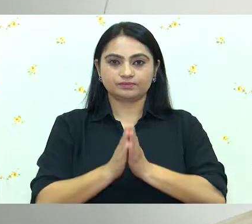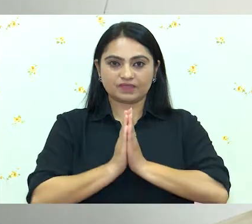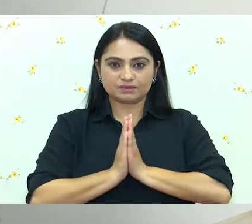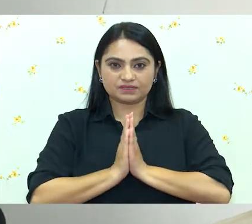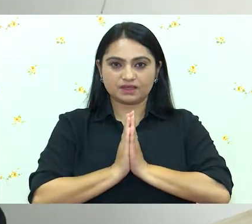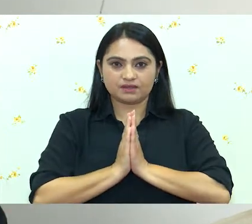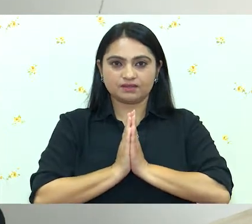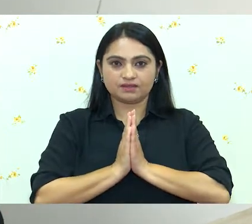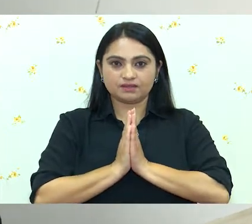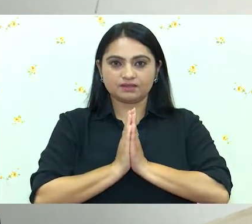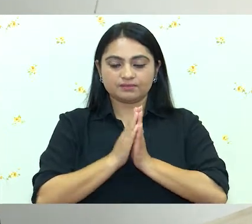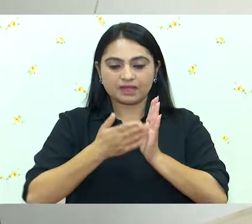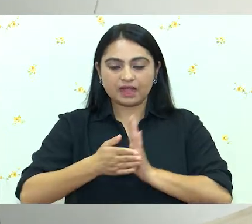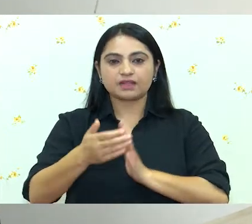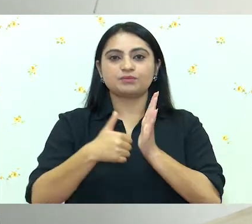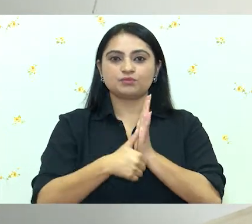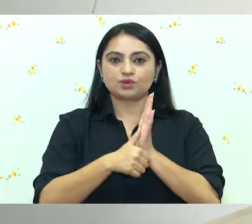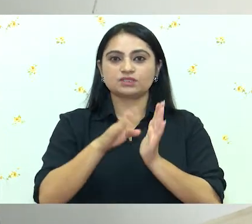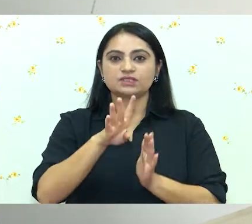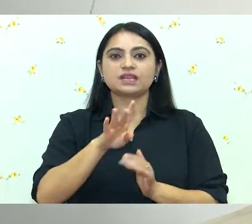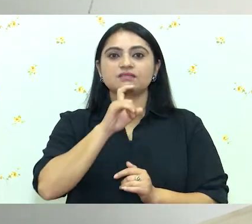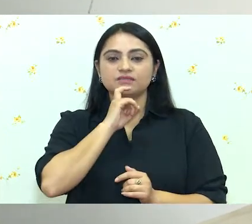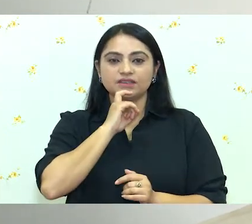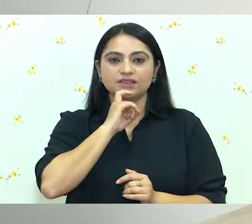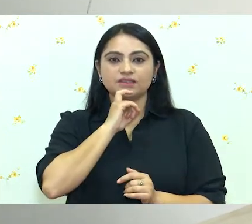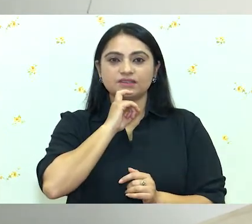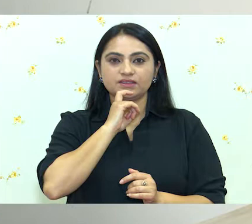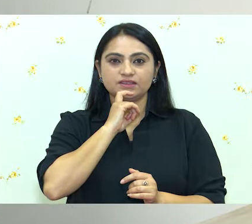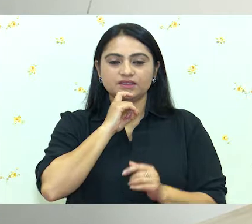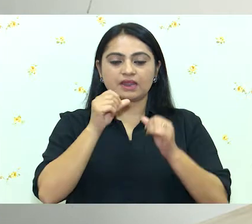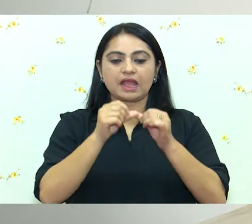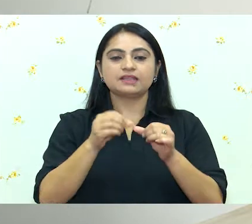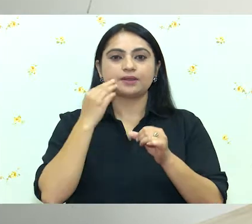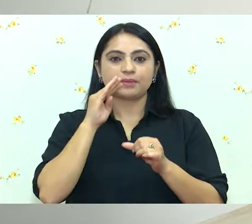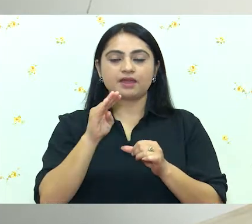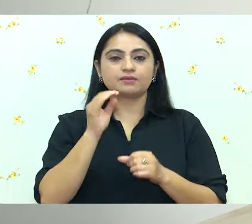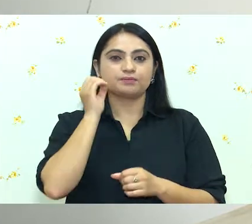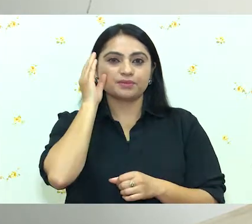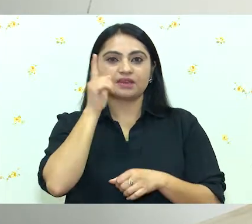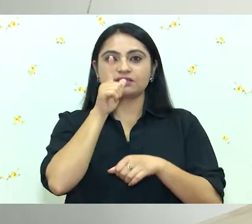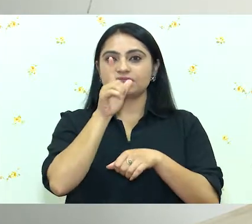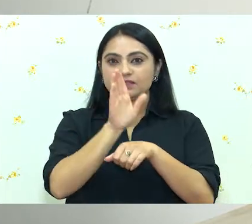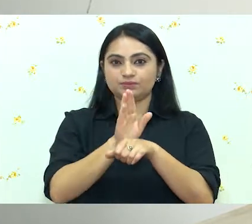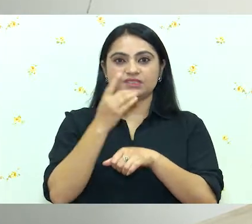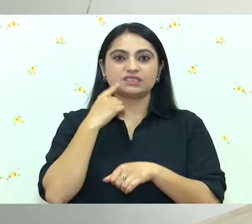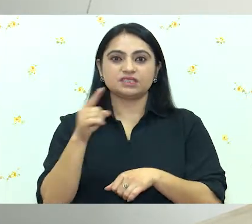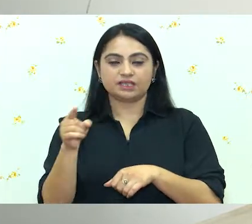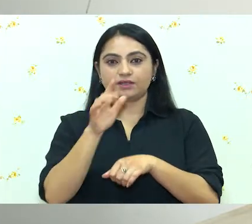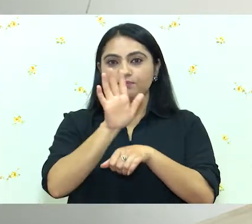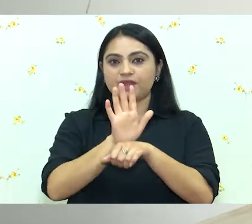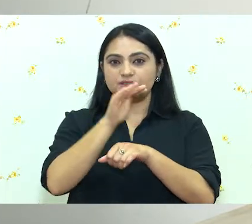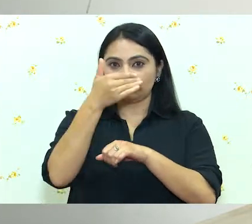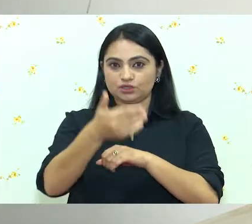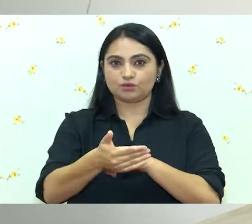नमस्कार। आगामी मंसिर 4 गते आइतबार बिहान 7 बजेदेखि 5